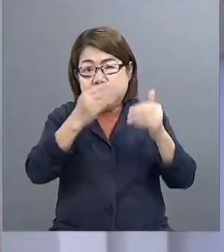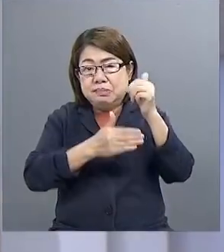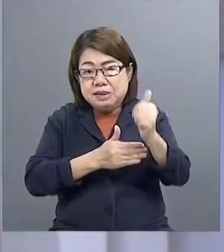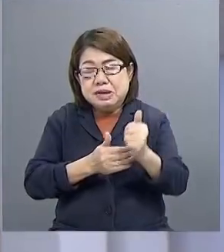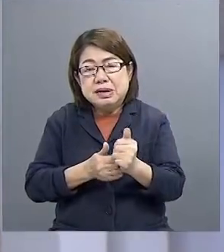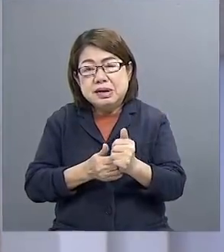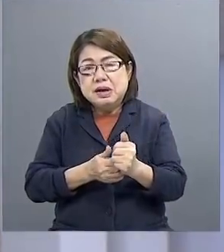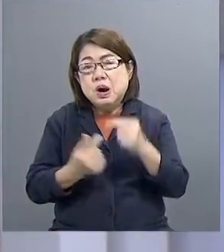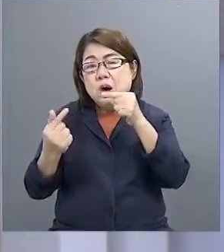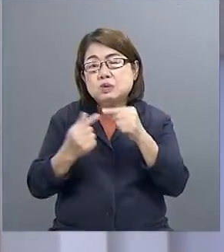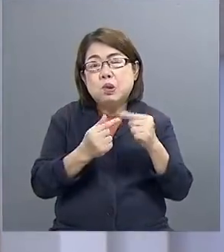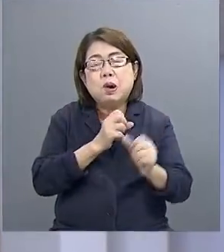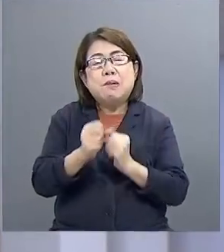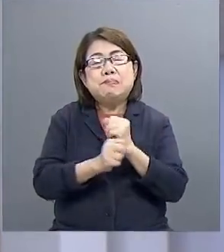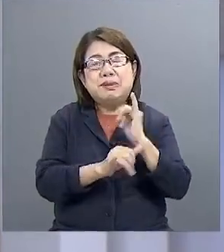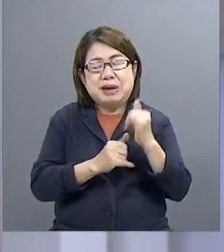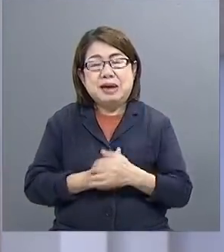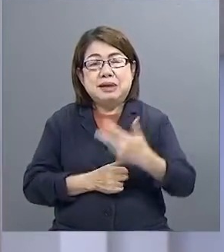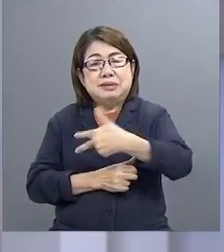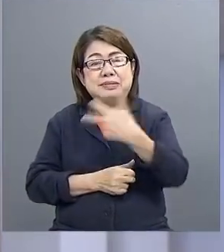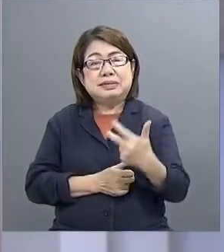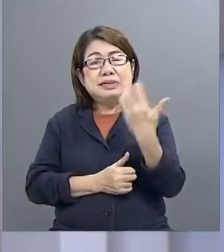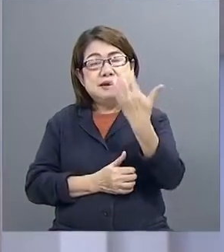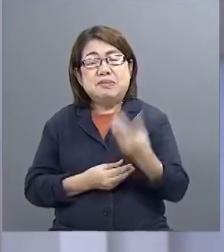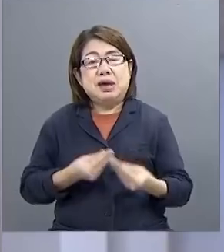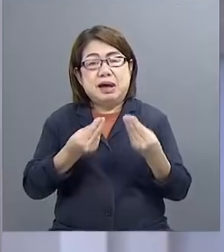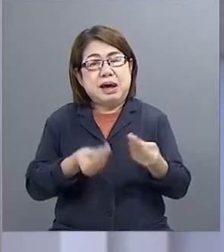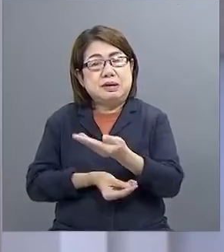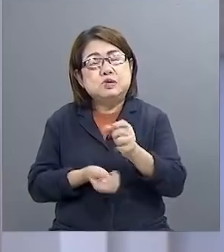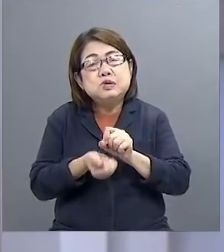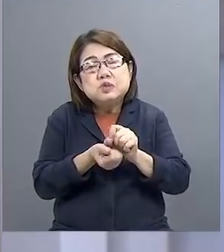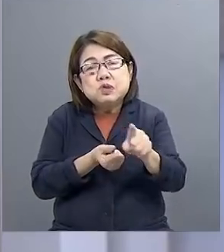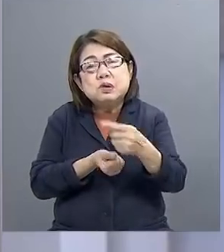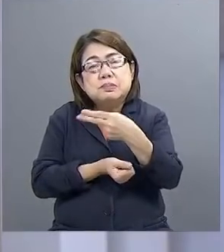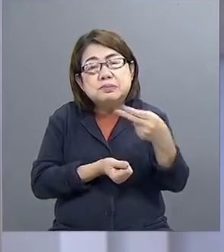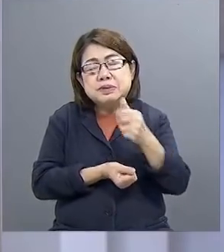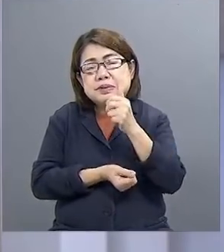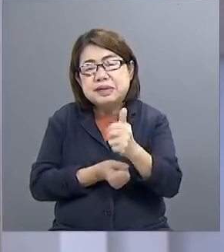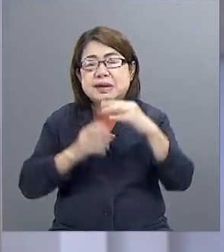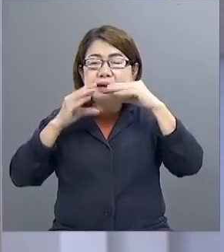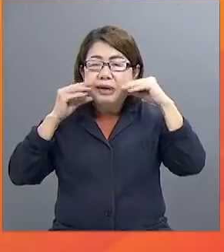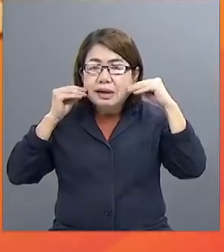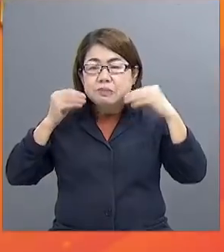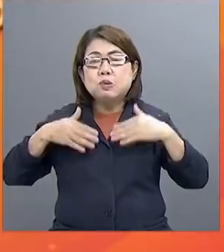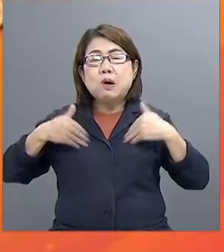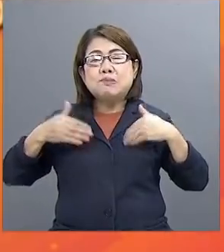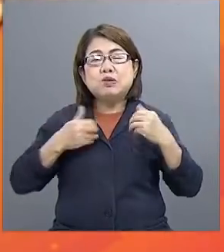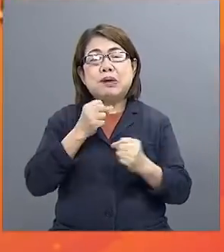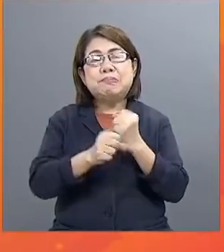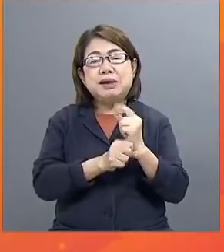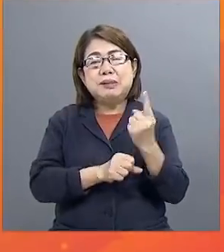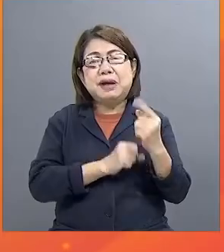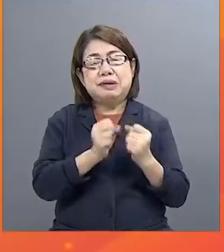ไทยพีบีเอสชวนคุณผู้ชมครับทรงสุขข้ามปีส่งข้อความดีดียืมรับปีศ2514ผ่านหน้าจอของ